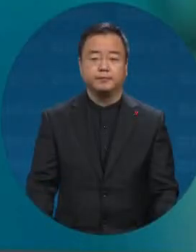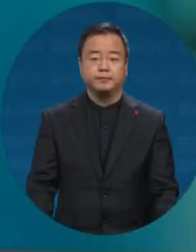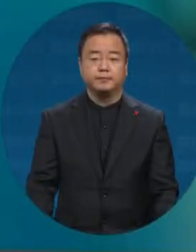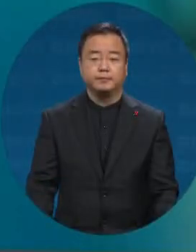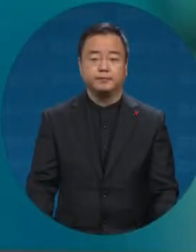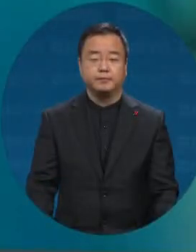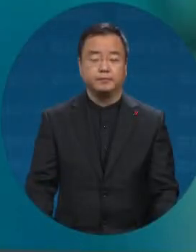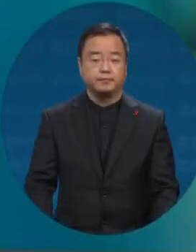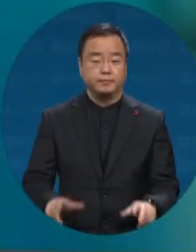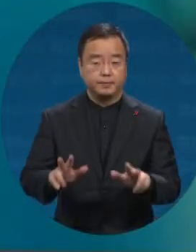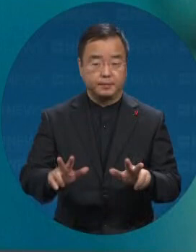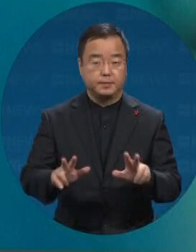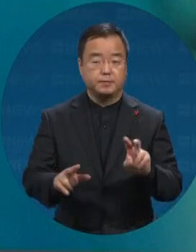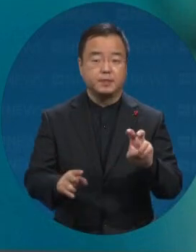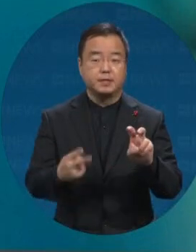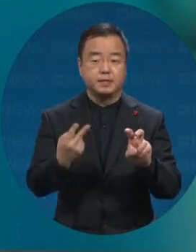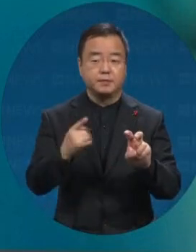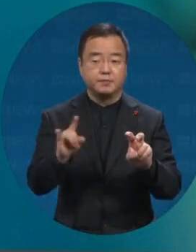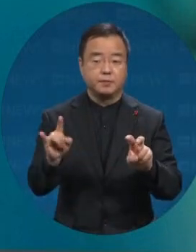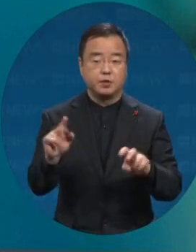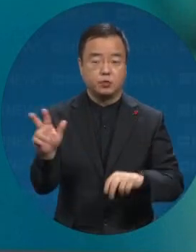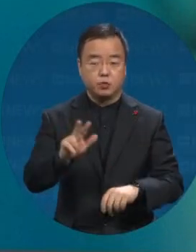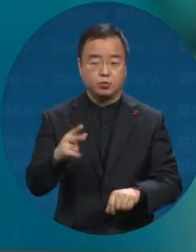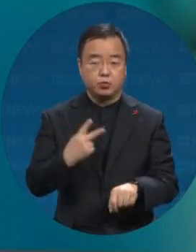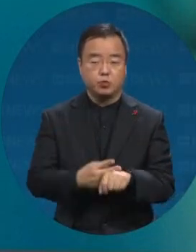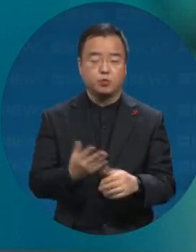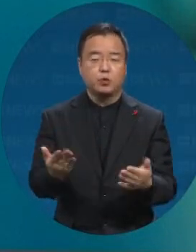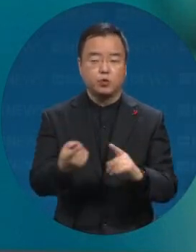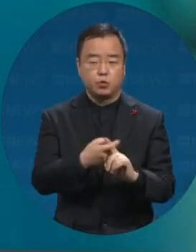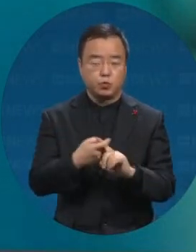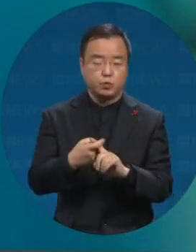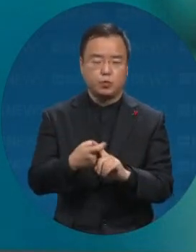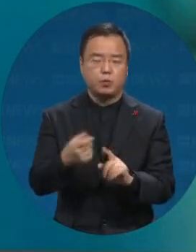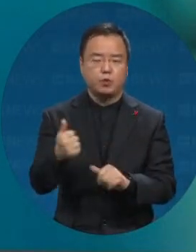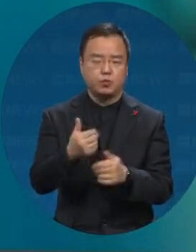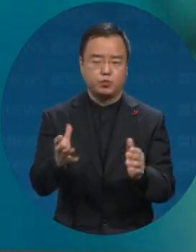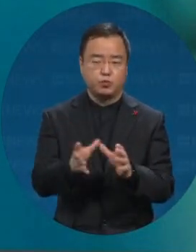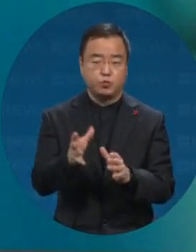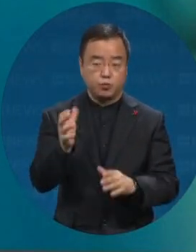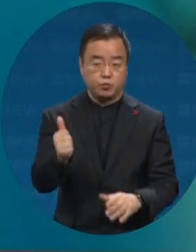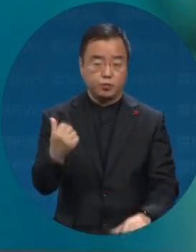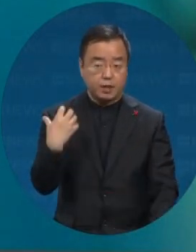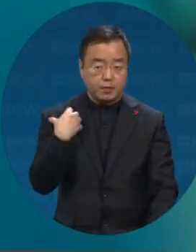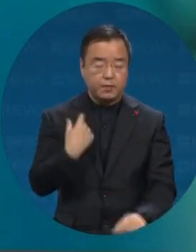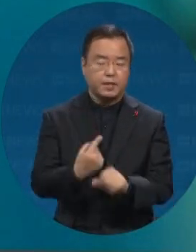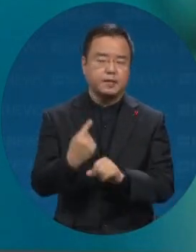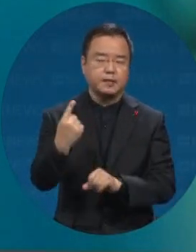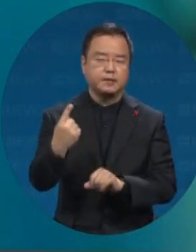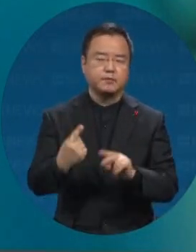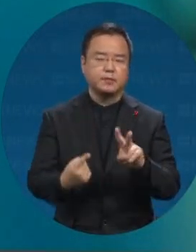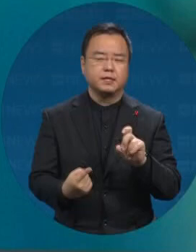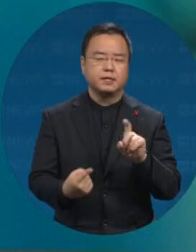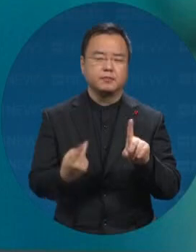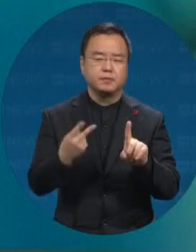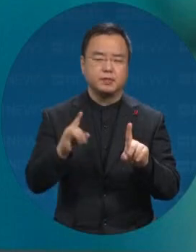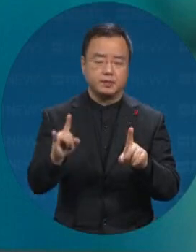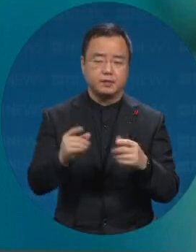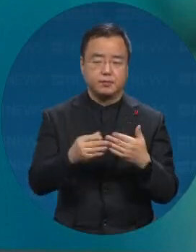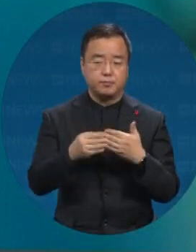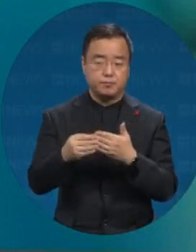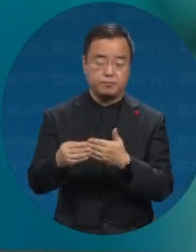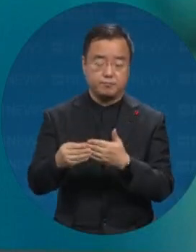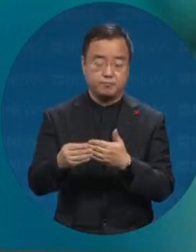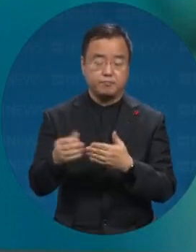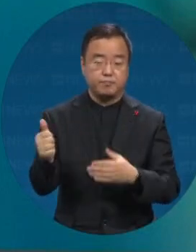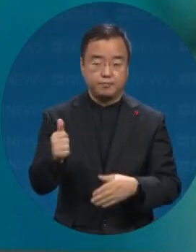네 현재 20대 전교조 위원장을 맡고 있고 내년부터 21대 전교조를 또 이끌어 나가게 됩니다 전이용